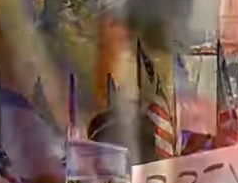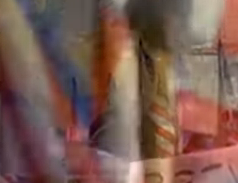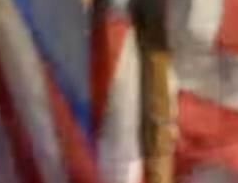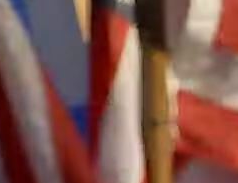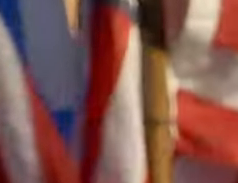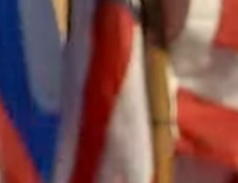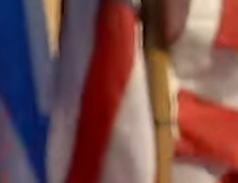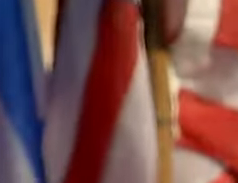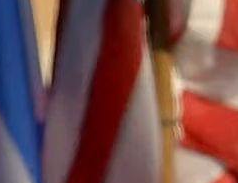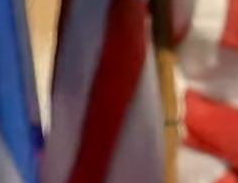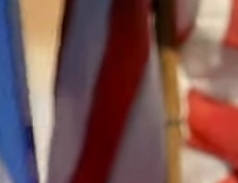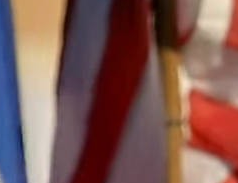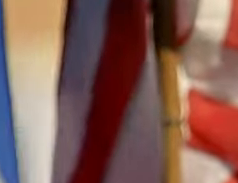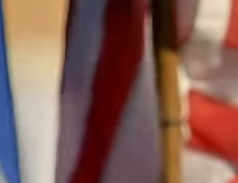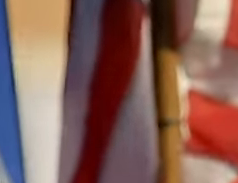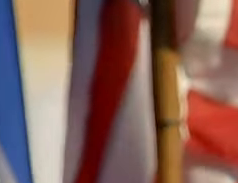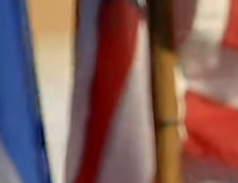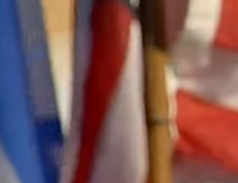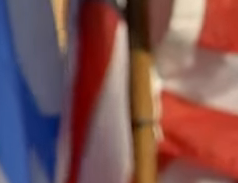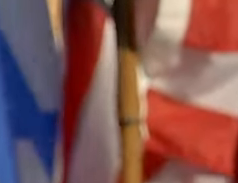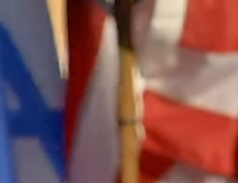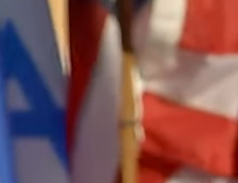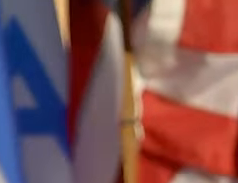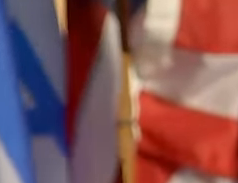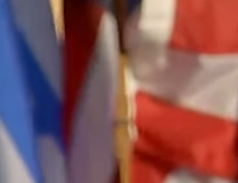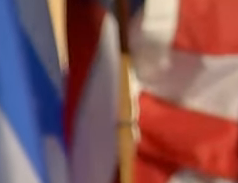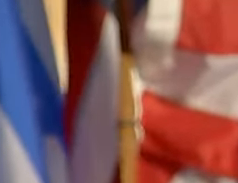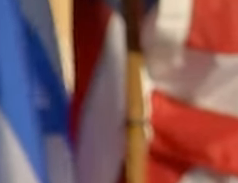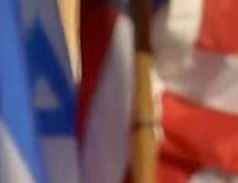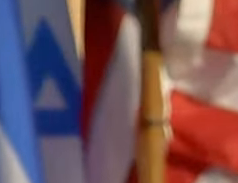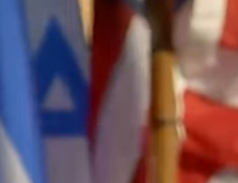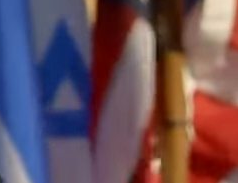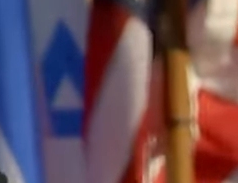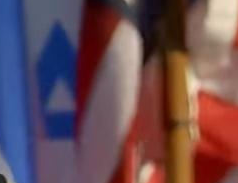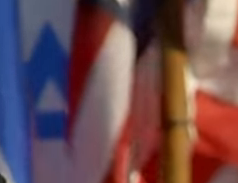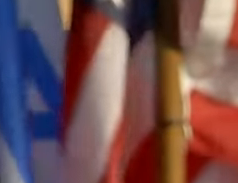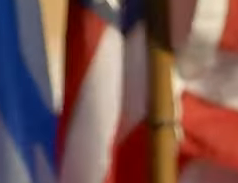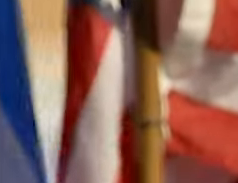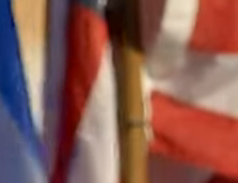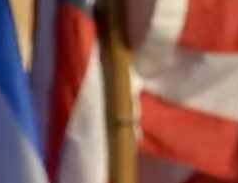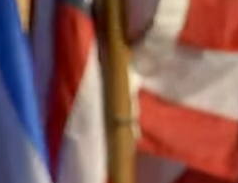צרה וצוקה, מכל נגע ומחלה. Together!